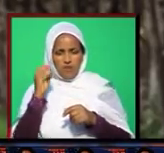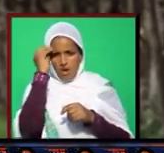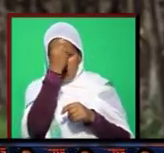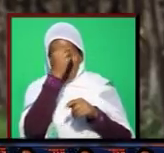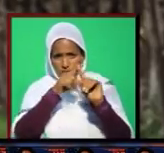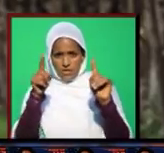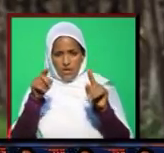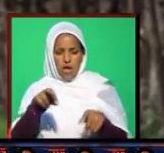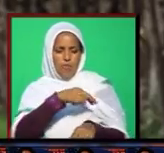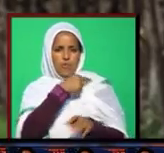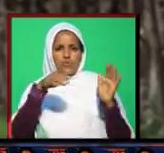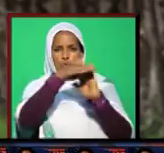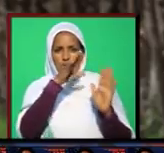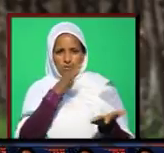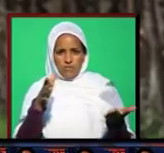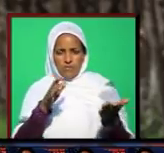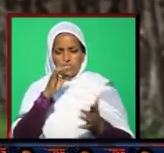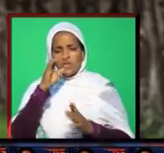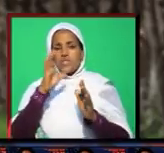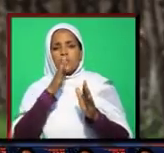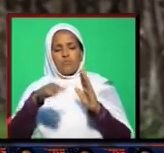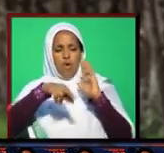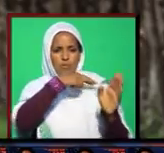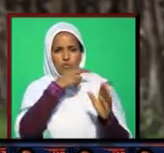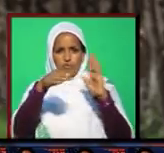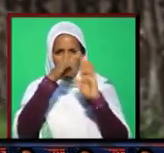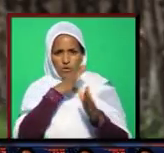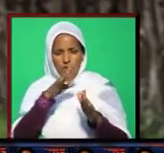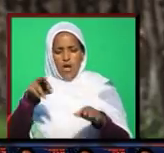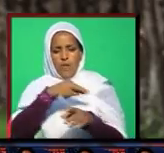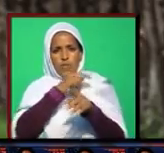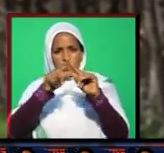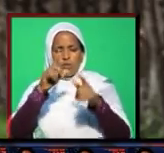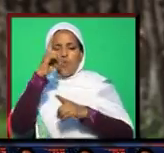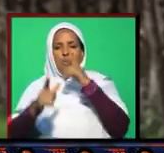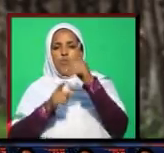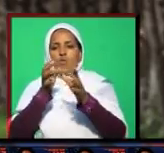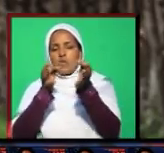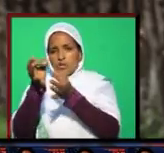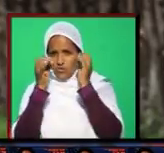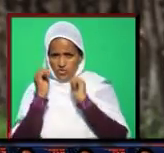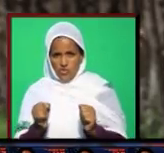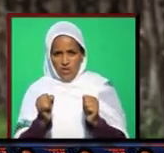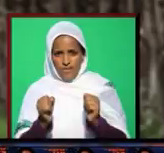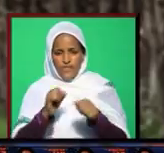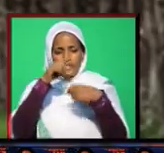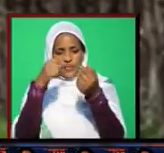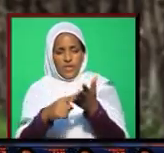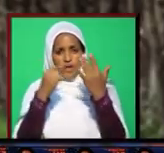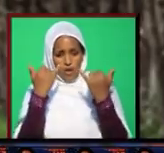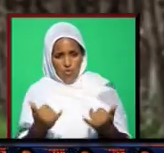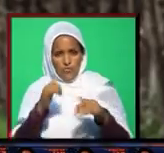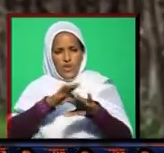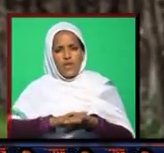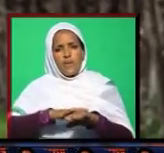አይወክልም። ግዕዝም ሃይማኖትን አይወክልም። ቋንቋዎች በጠቅላላ ሃይማኖትን አይወክሉም። ሃይማኖት ግን በቋንቋዎች ሊገለጽ ይችላል ነው። ስለዚህ አሁንም